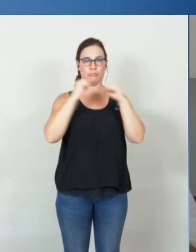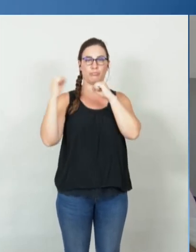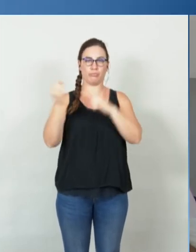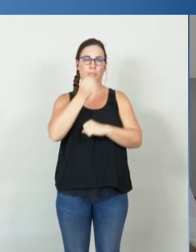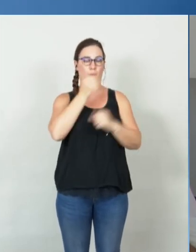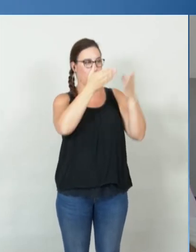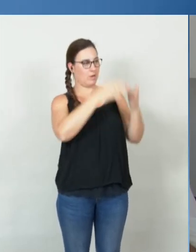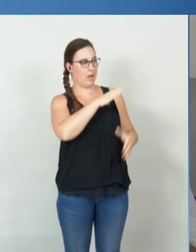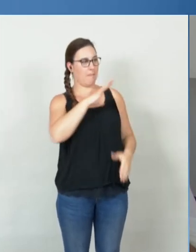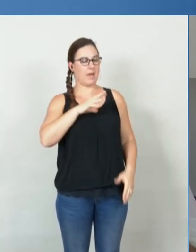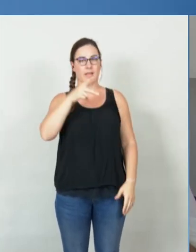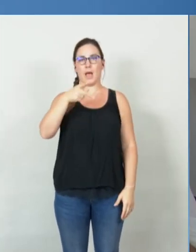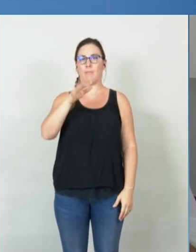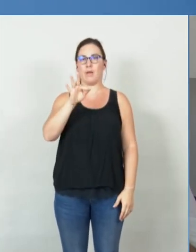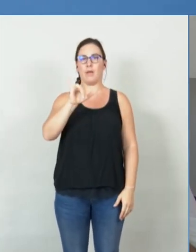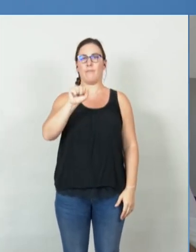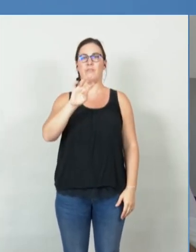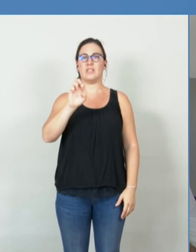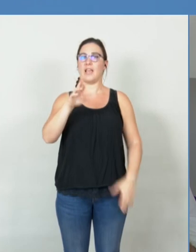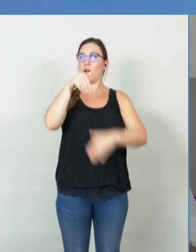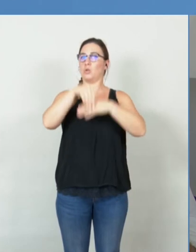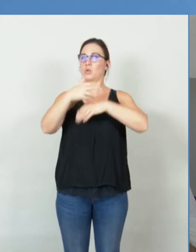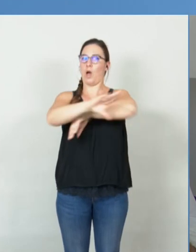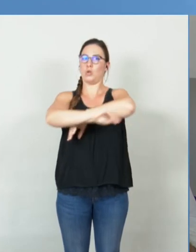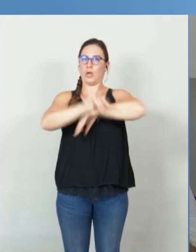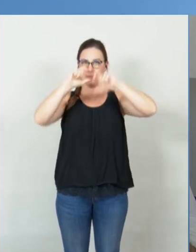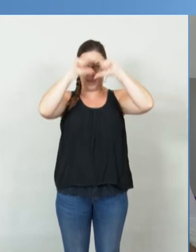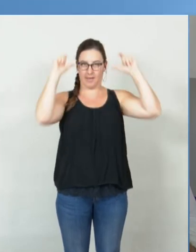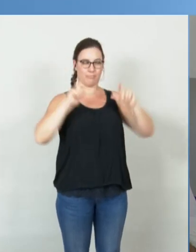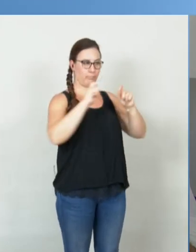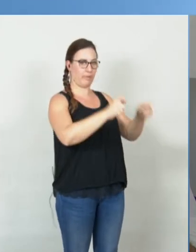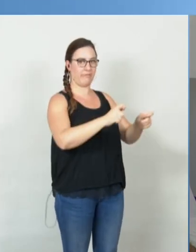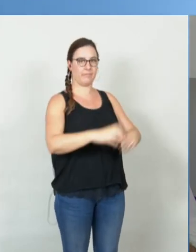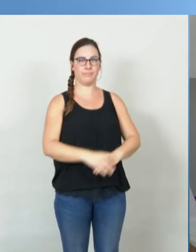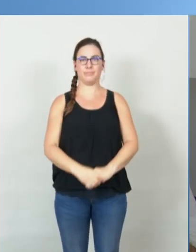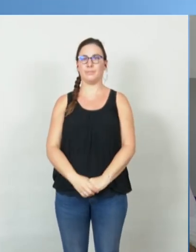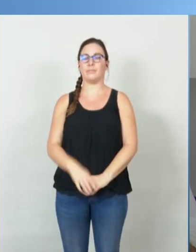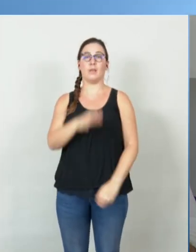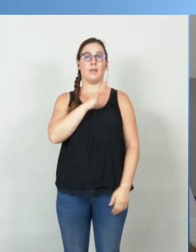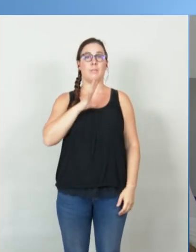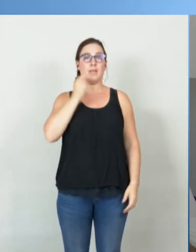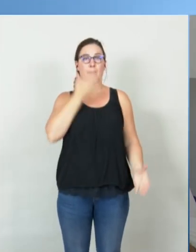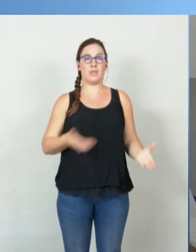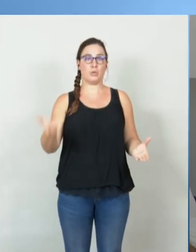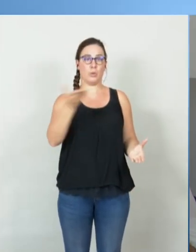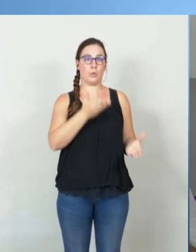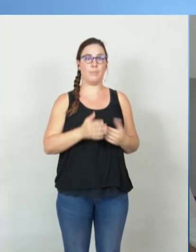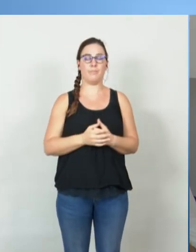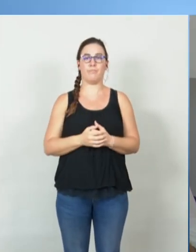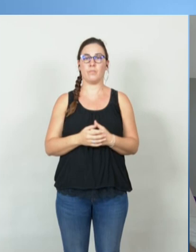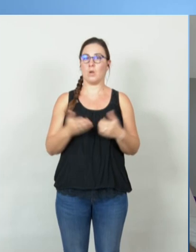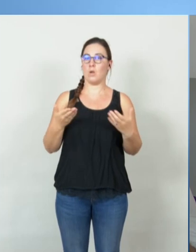Laura pister sera notre secrétaire de séance mesdames et messieurs nous tenons